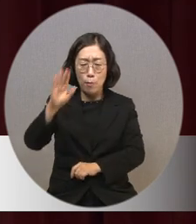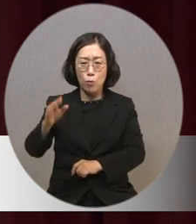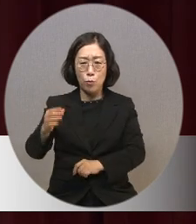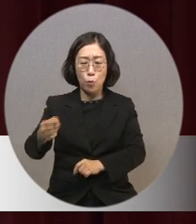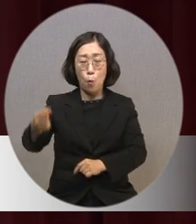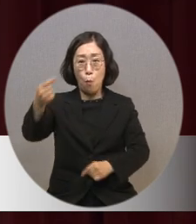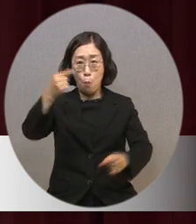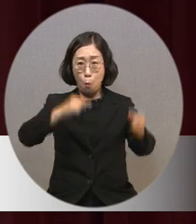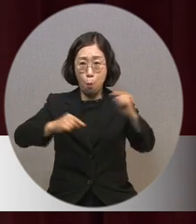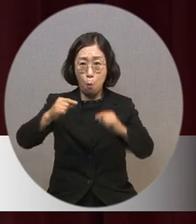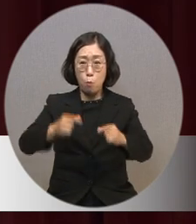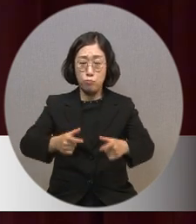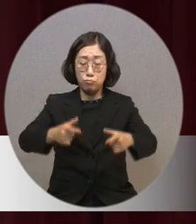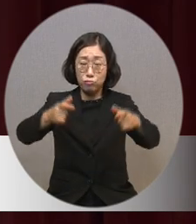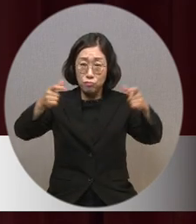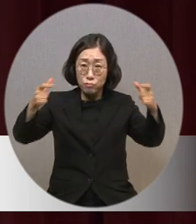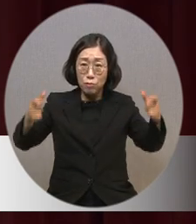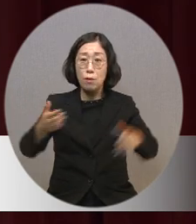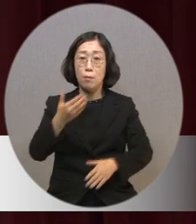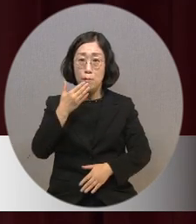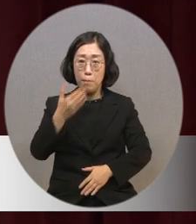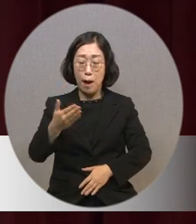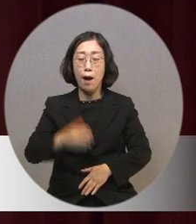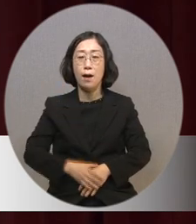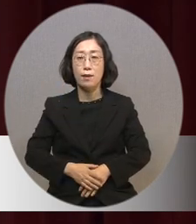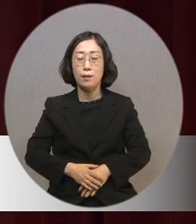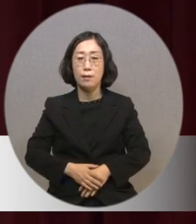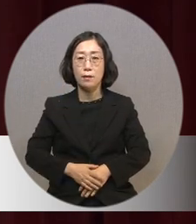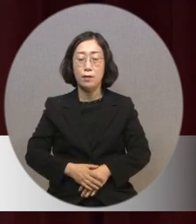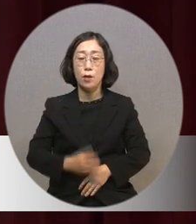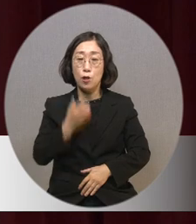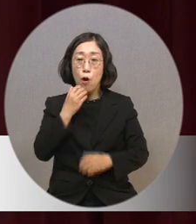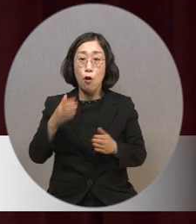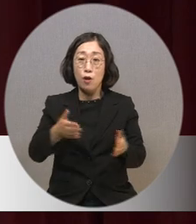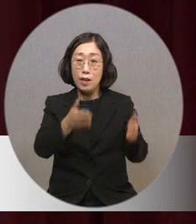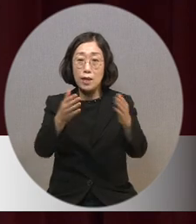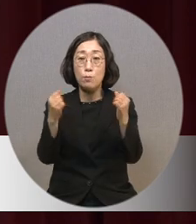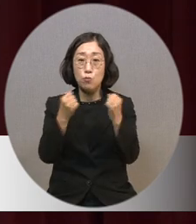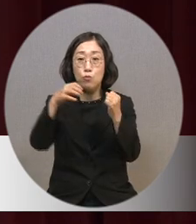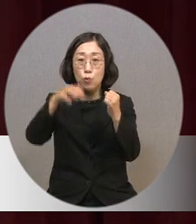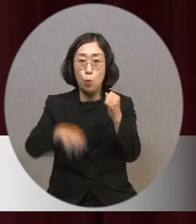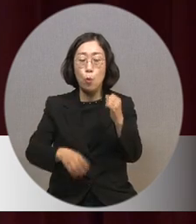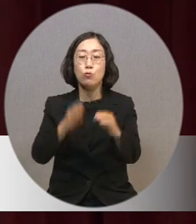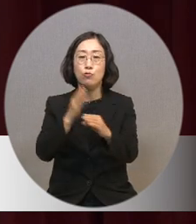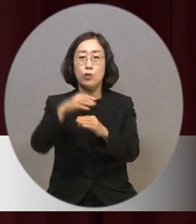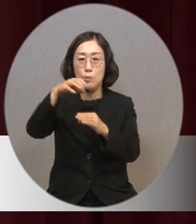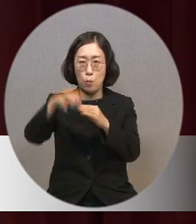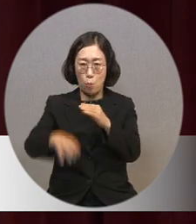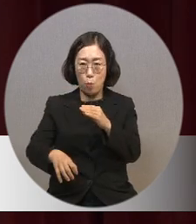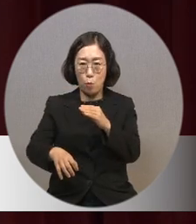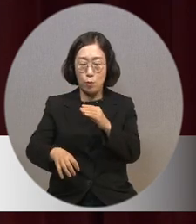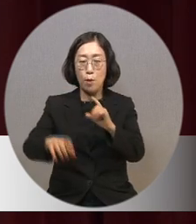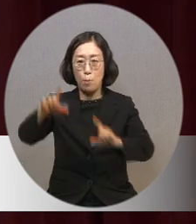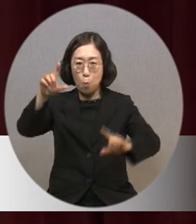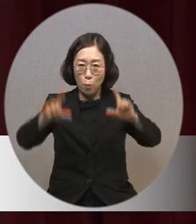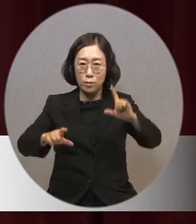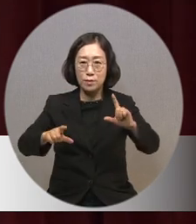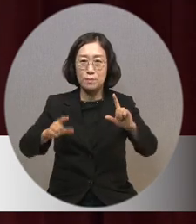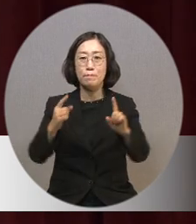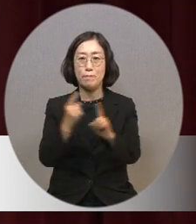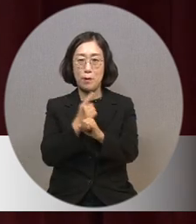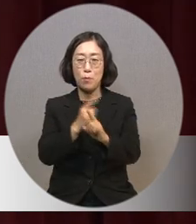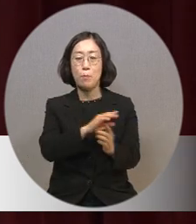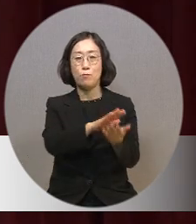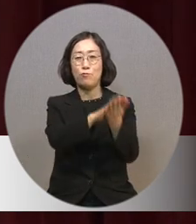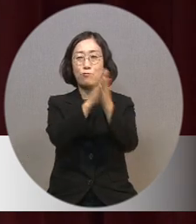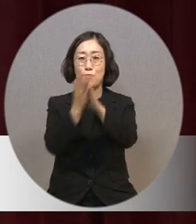증가 요소가 가득한 명실상부한 경기북부 본가의 면모를 갖춰가고 있습니다.